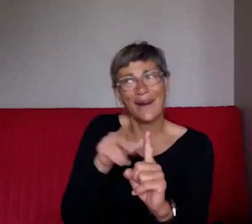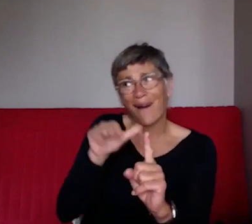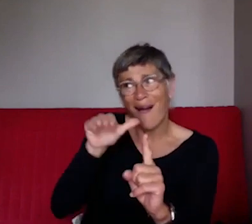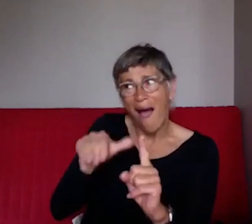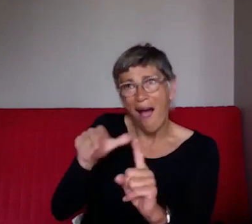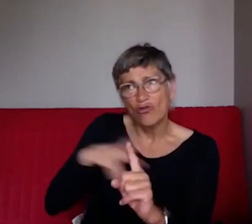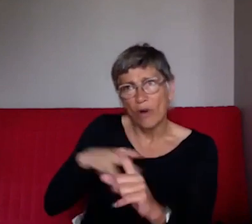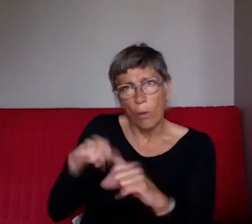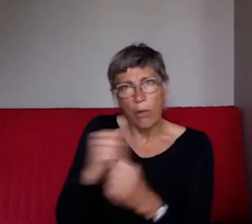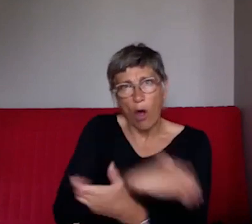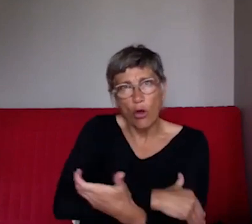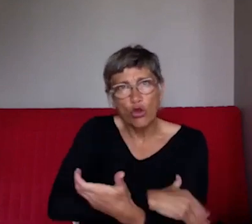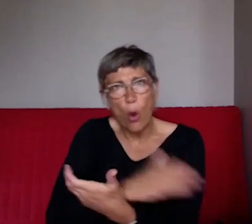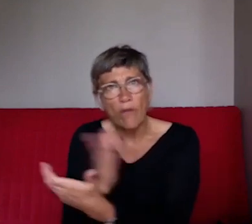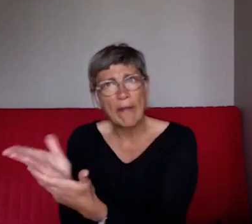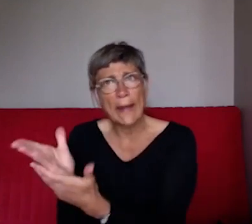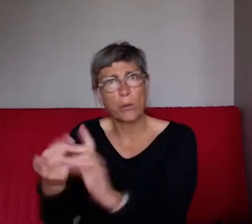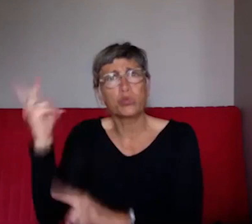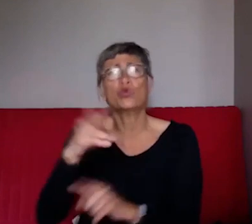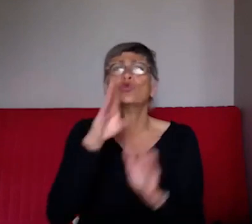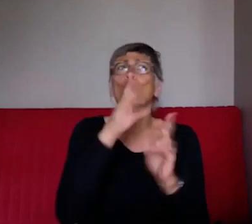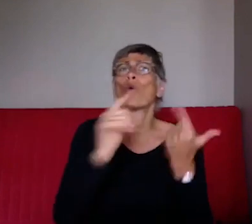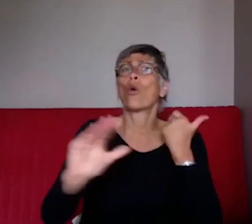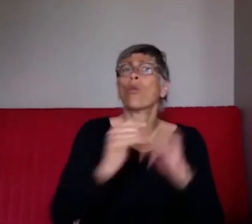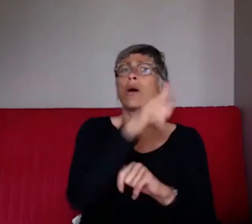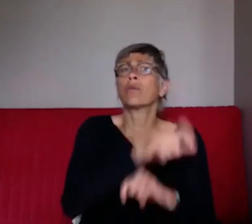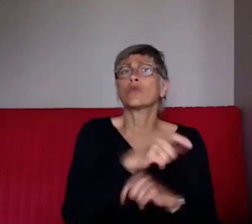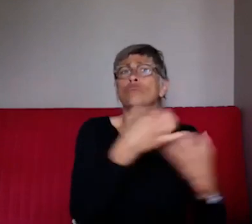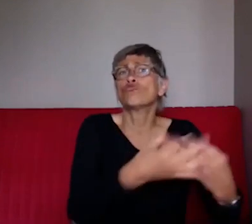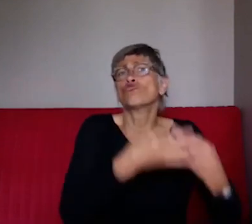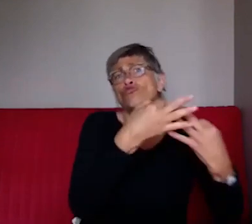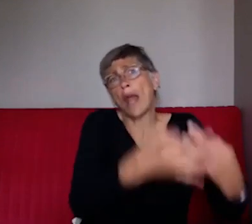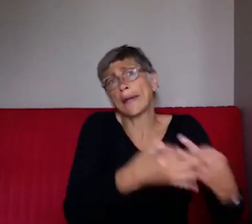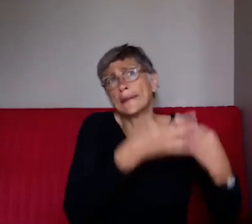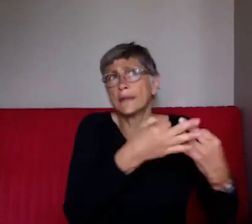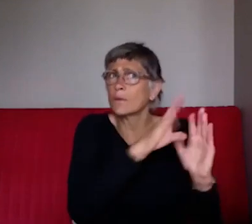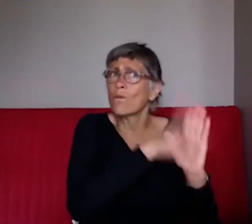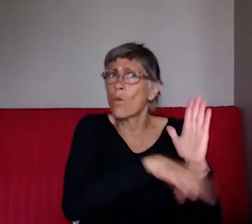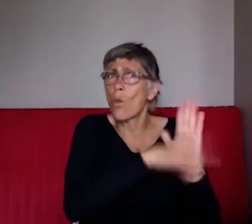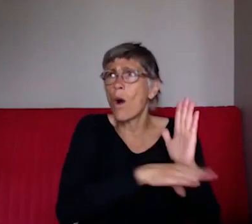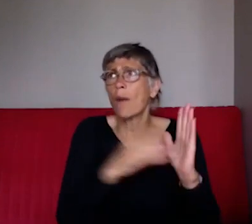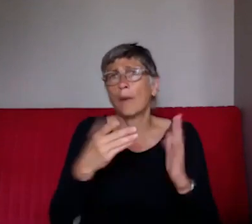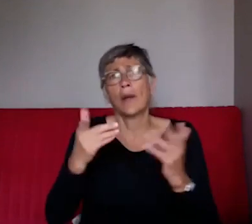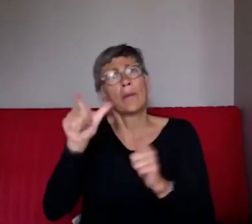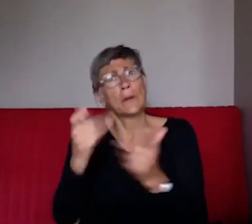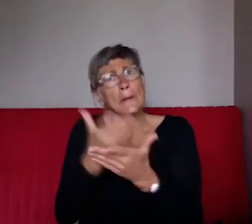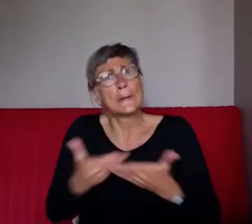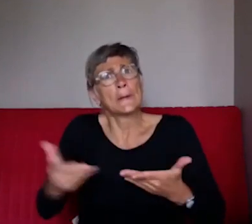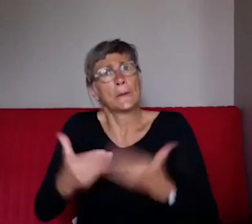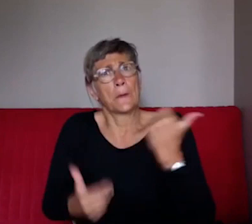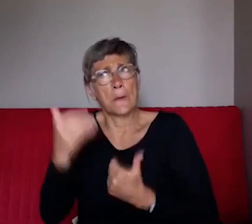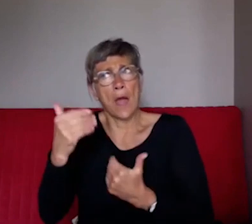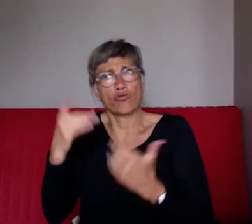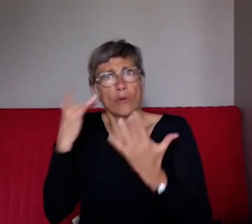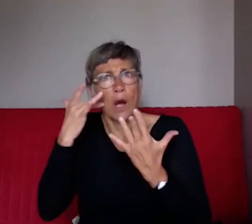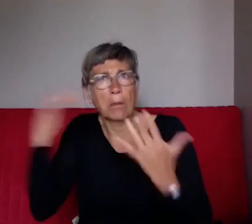transverses, peut-être plus que pour une personne qui a eu un parcours un peu classique, ces expériences transverses, est-ce que tu peux